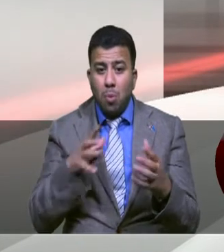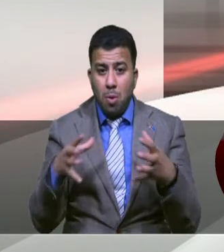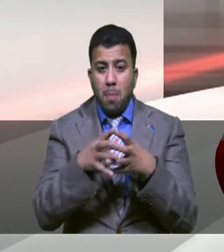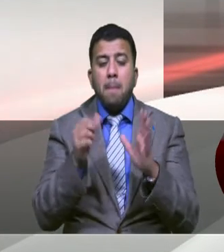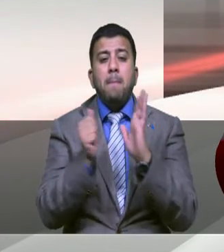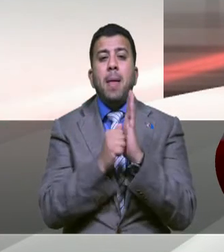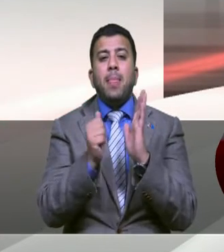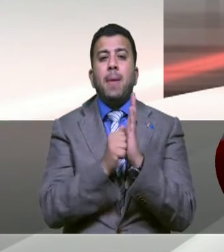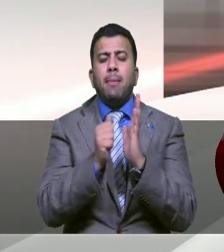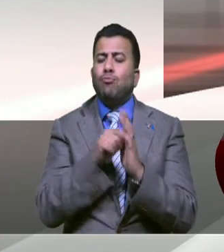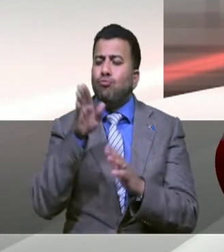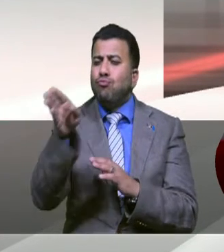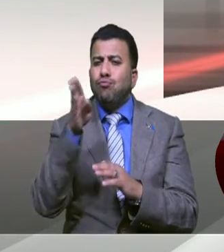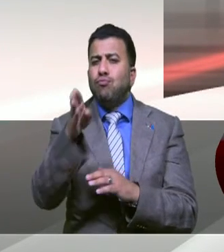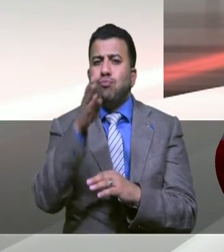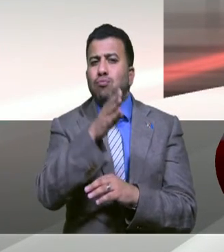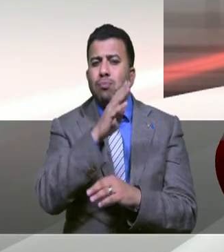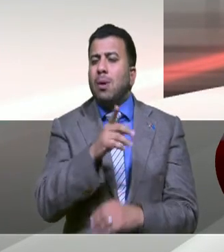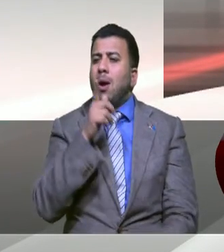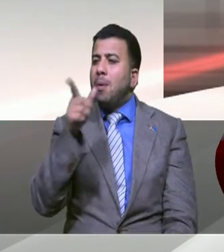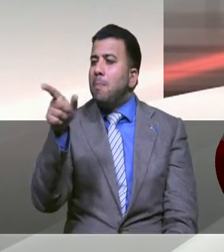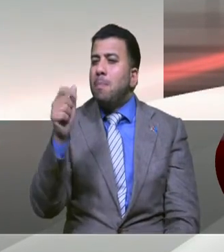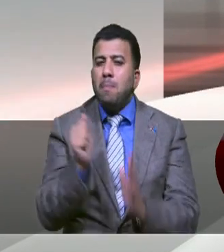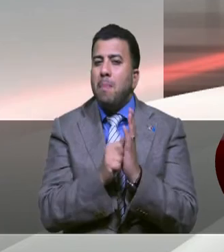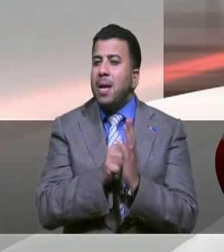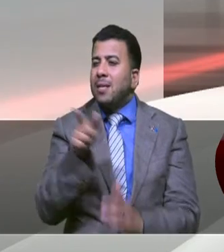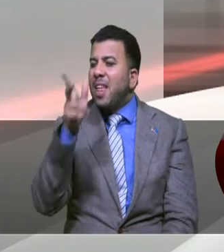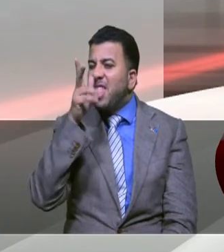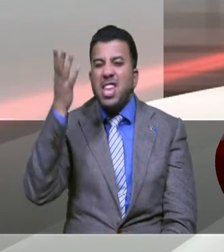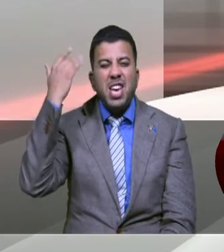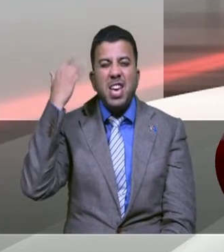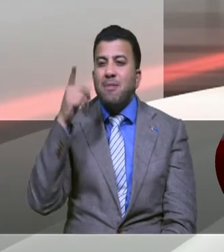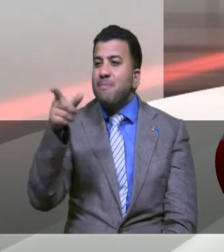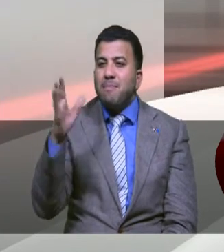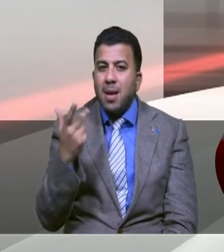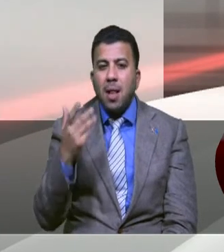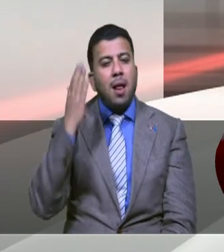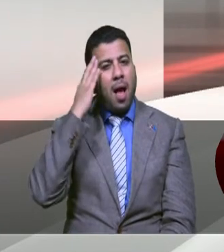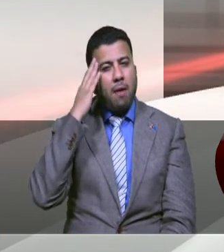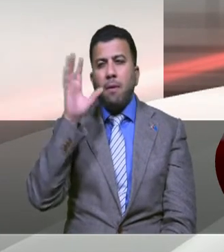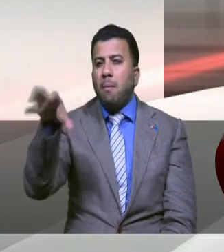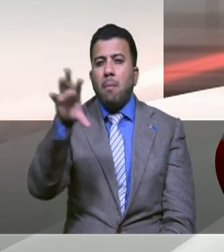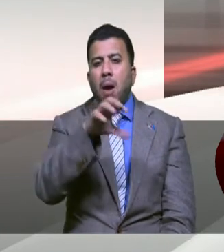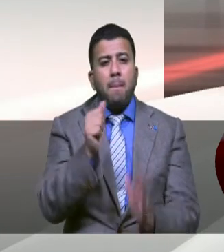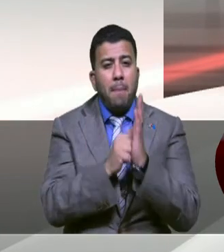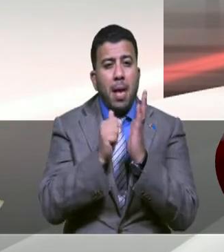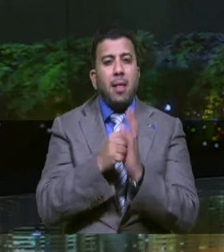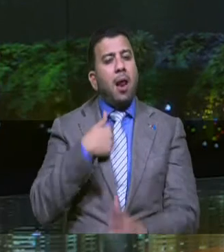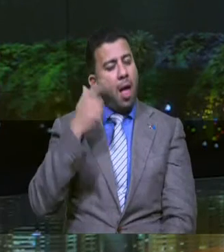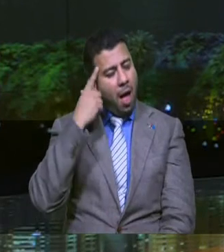بيت بيت بيت بيت. أقول مثلا هذا بيت فلان، وأنا كلها أعرف الحمد لله.